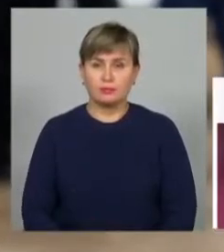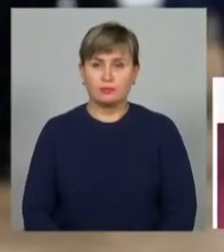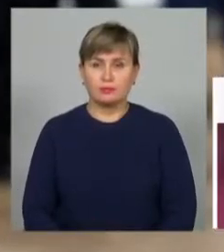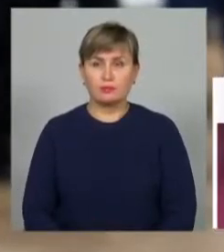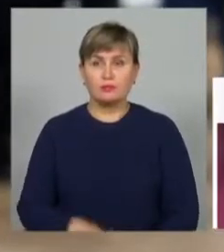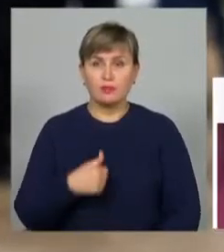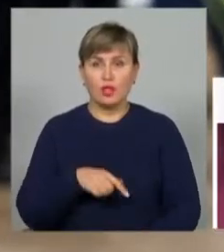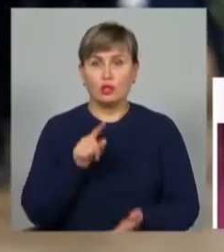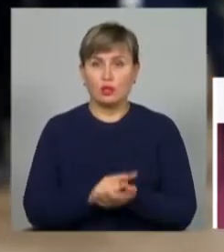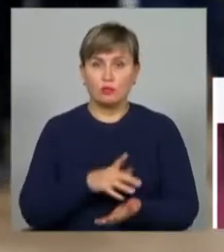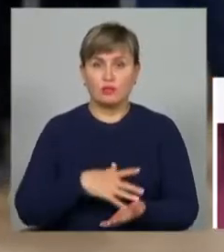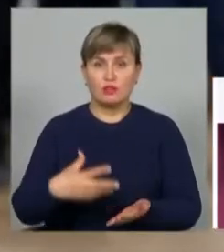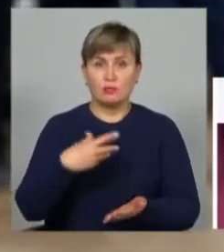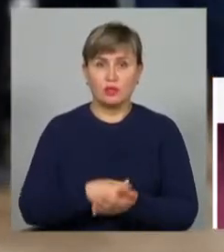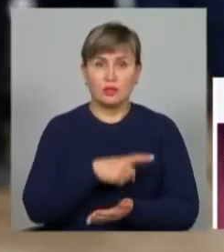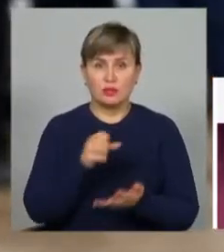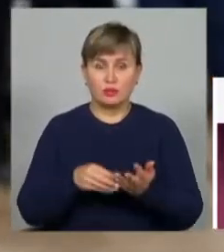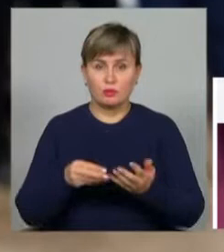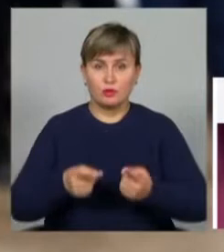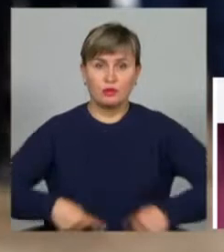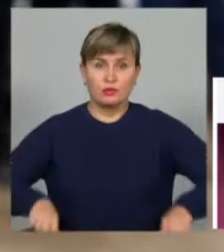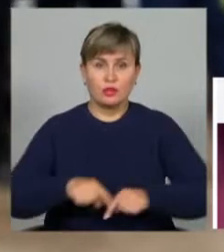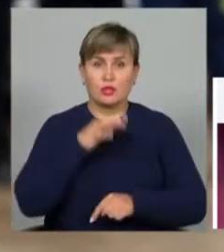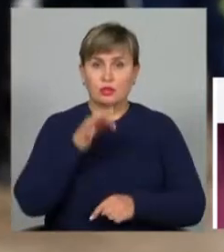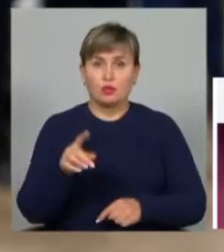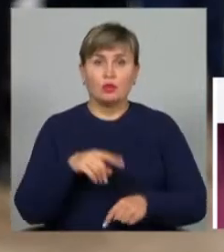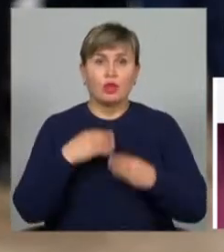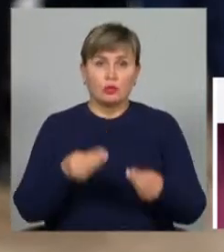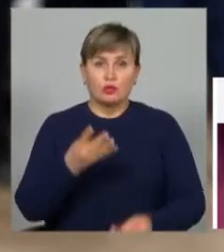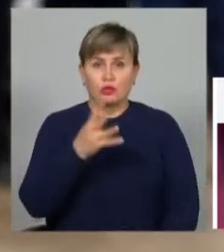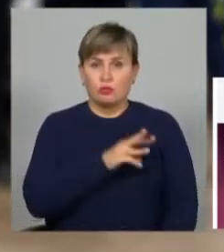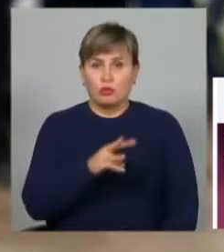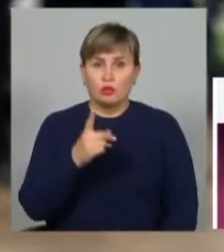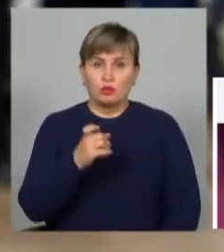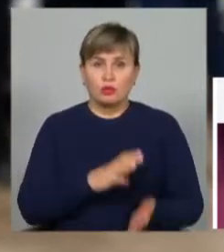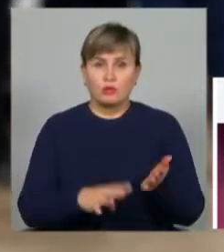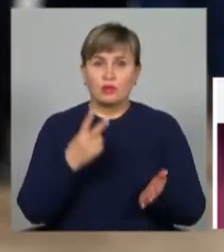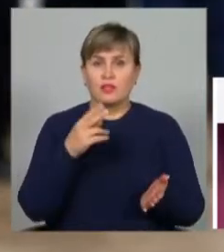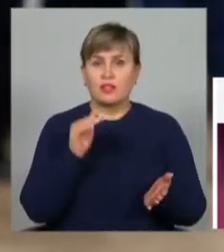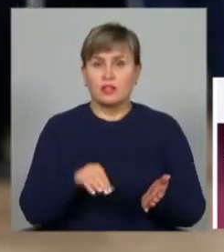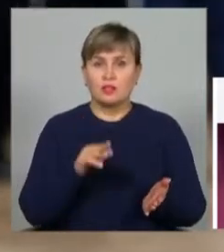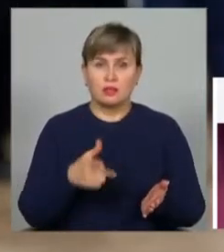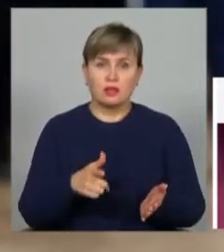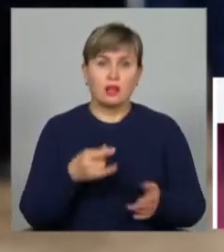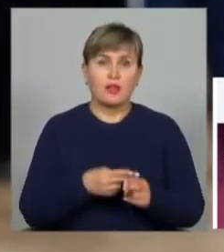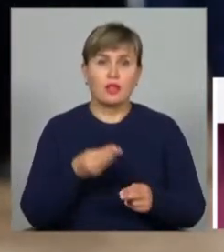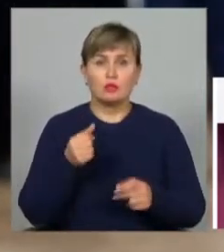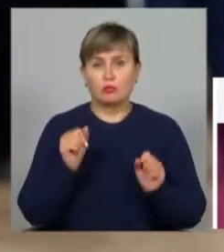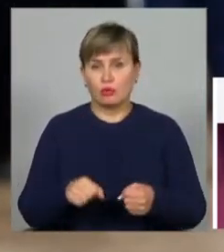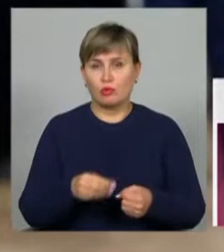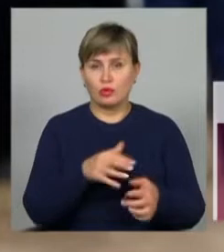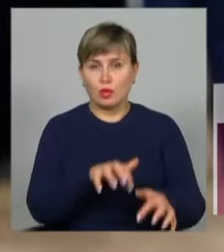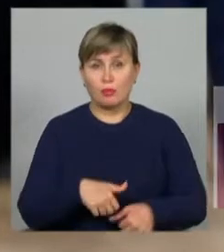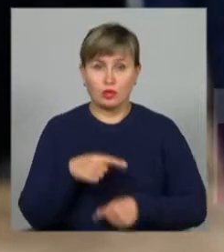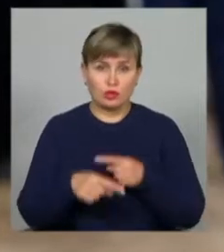Мне должны были выплатить компенсацию за земельный участок. Сказали, что дадут 4 192 тысячи тенге. И что эту сумму уже можно